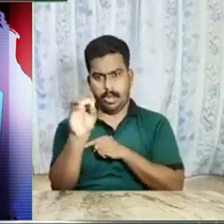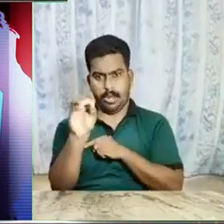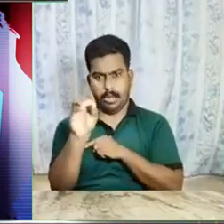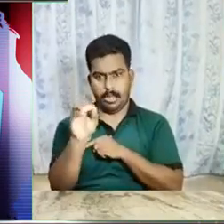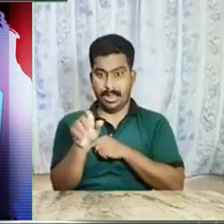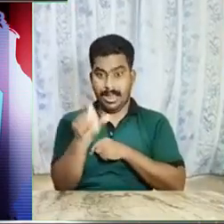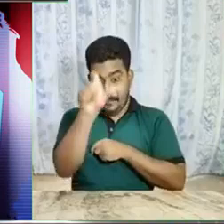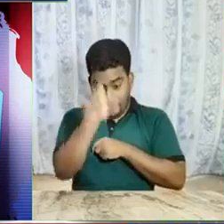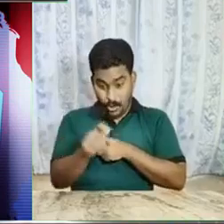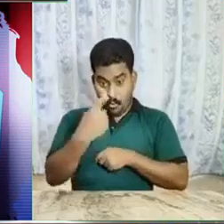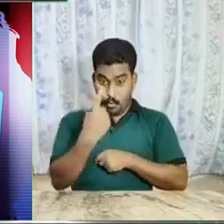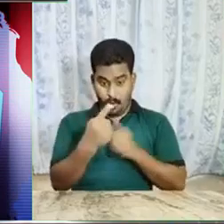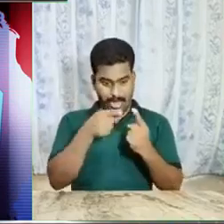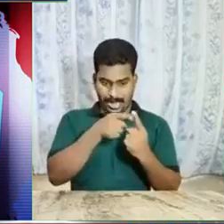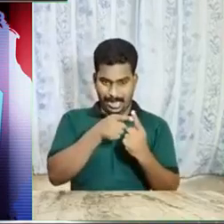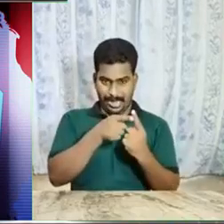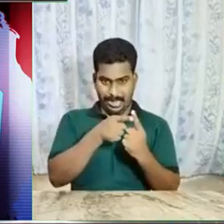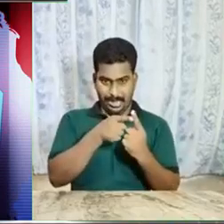പ്രഖ്യാപിച്ച